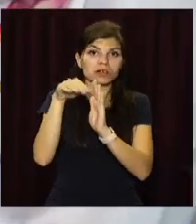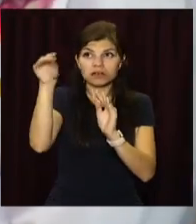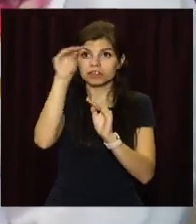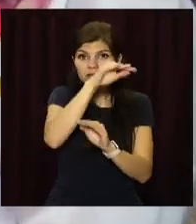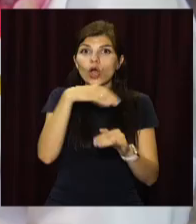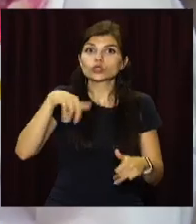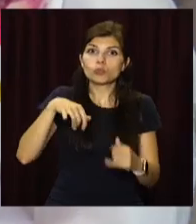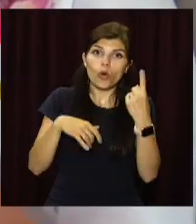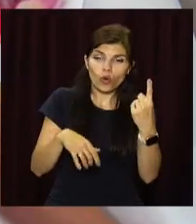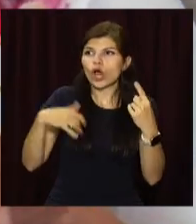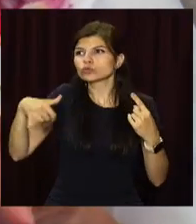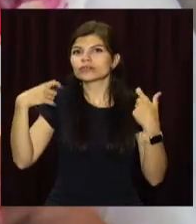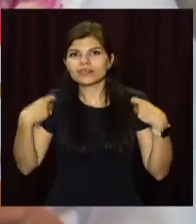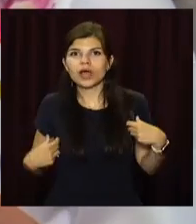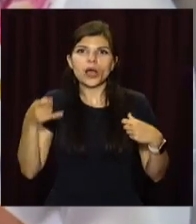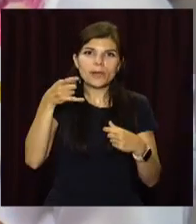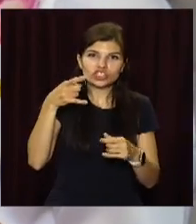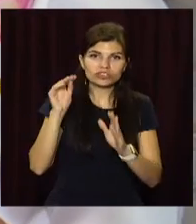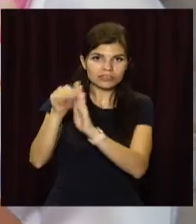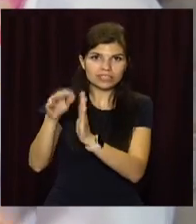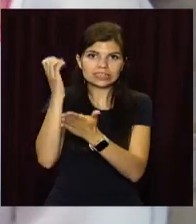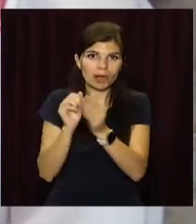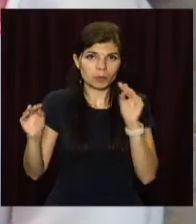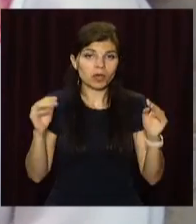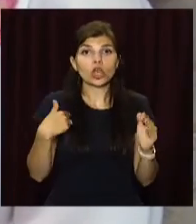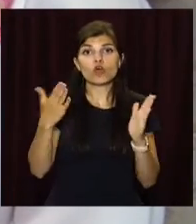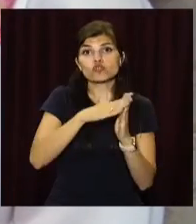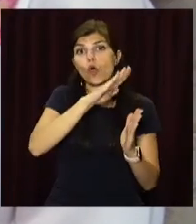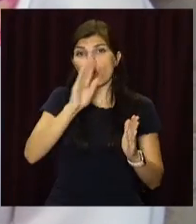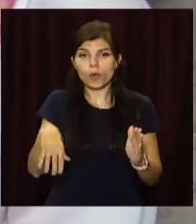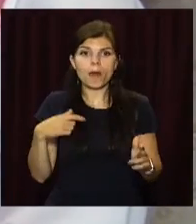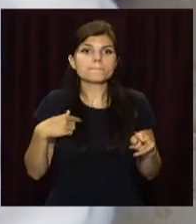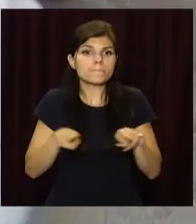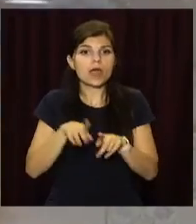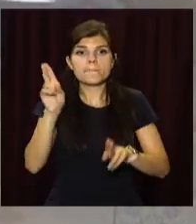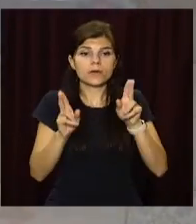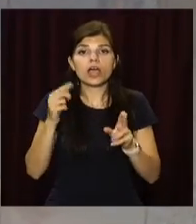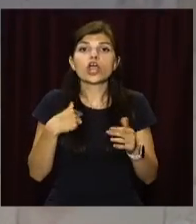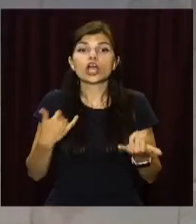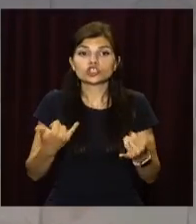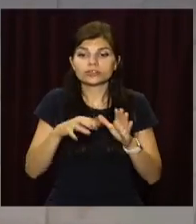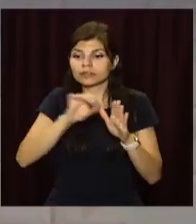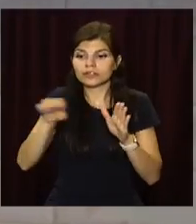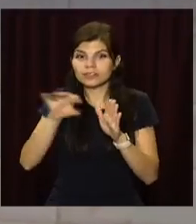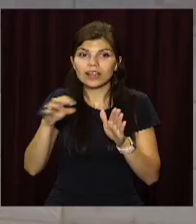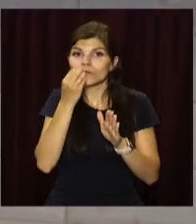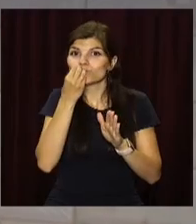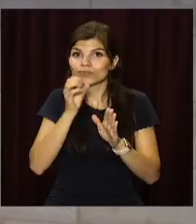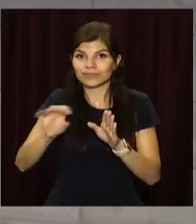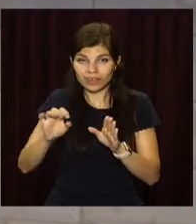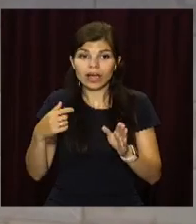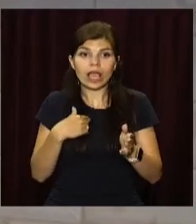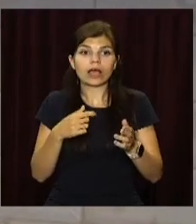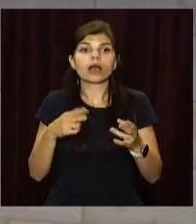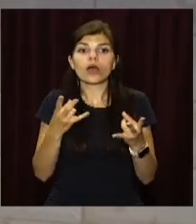В одній сумці, в іншій, в машині. Таким чином я приходжу додому, в мене таке правило, я вже кладу собі, я її звільнила, я в